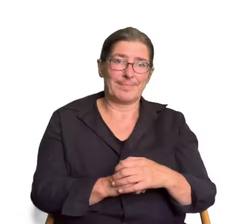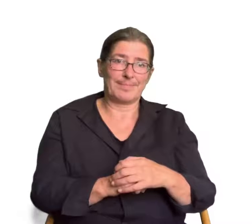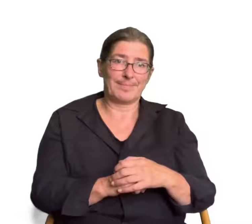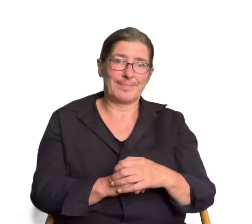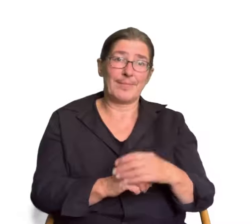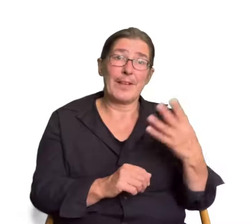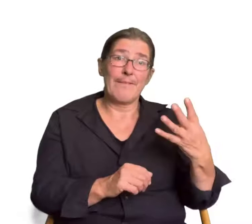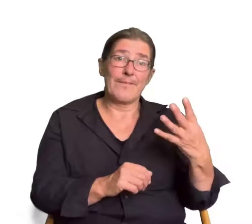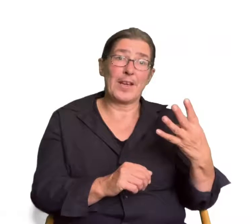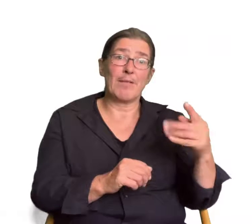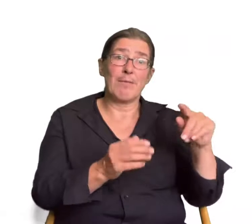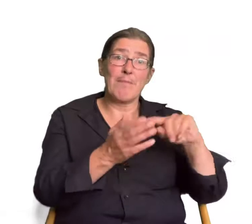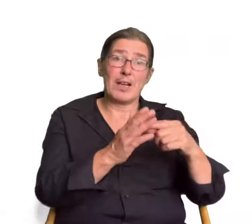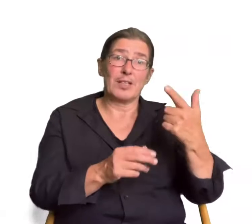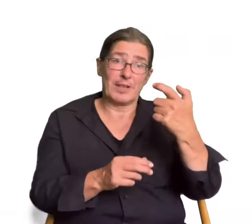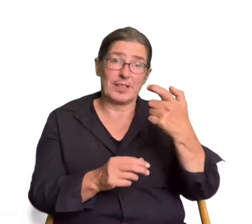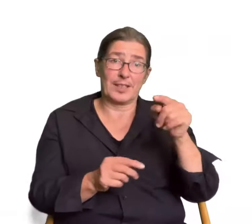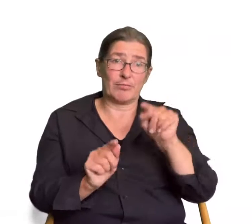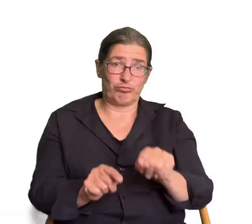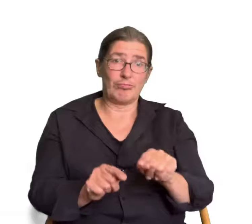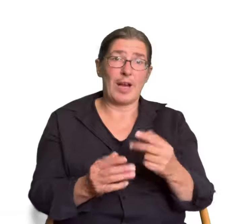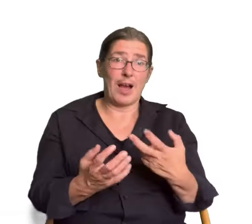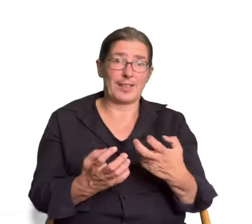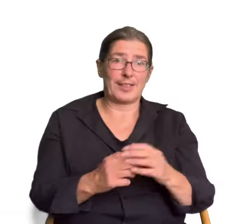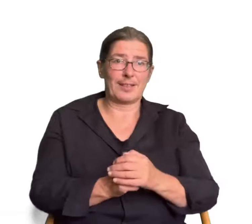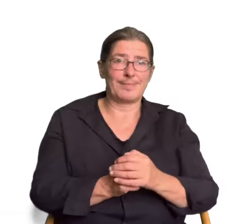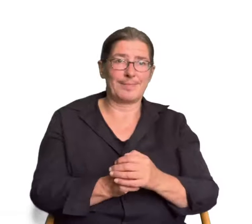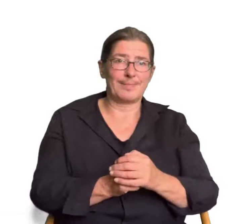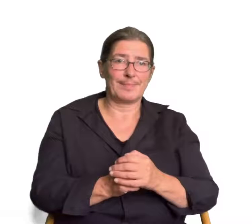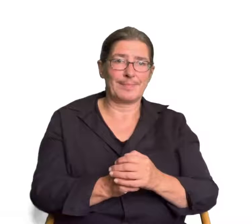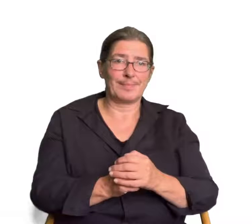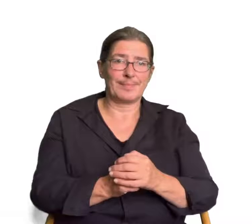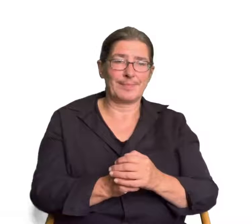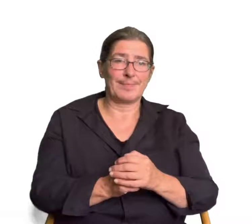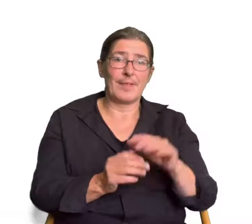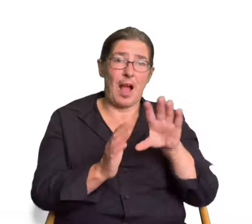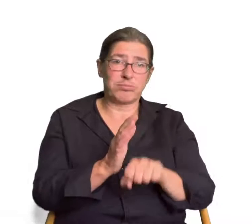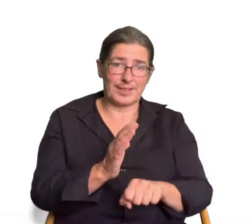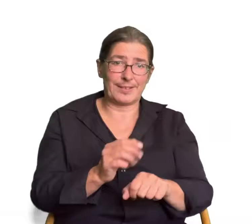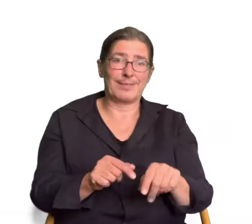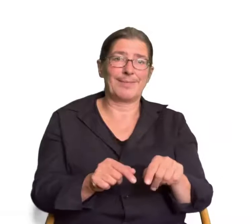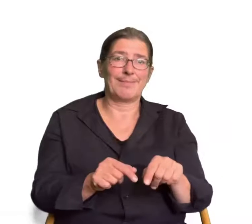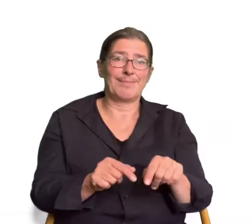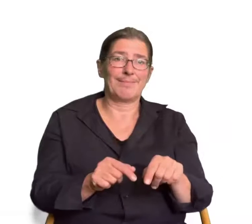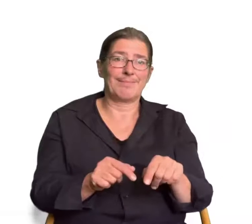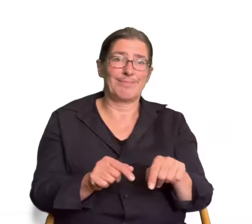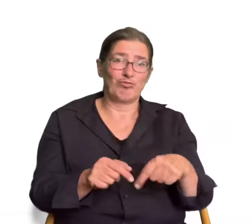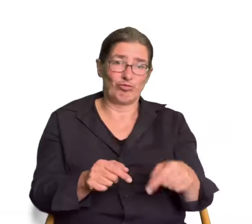4. 4 mal 20 sind 80.